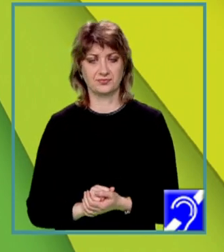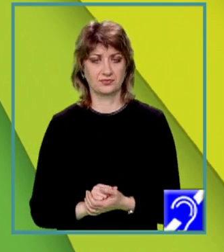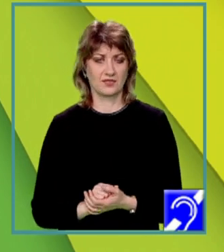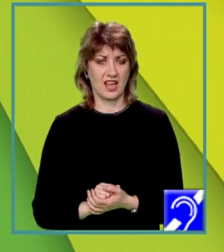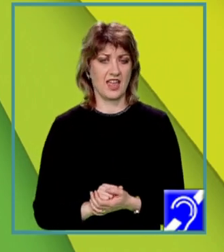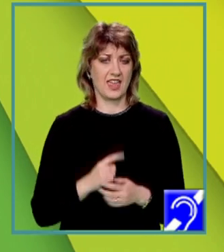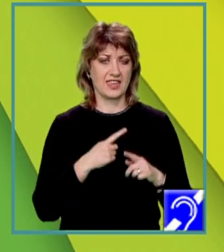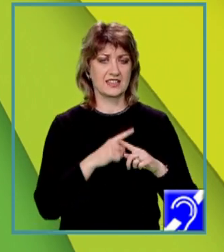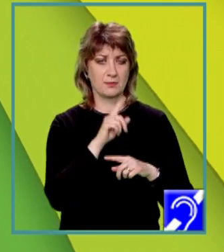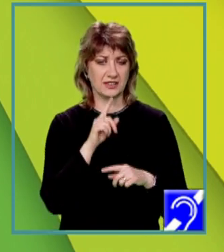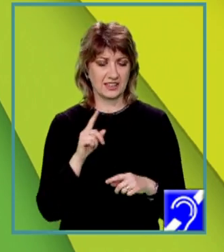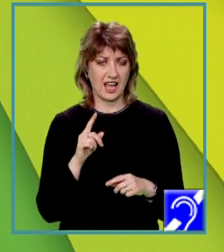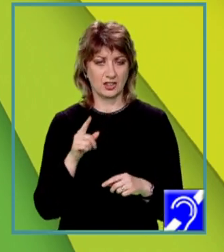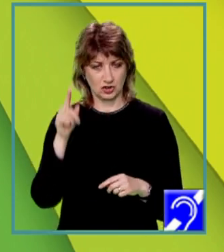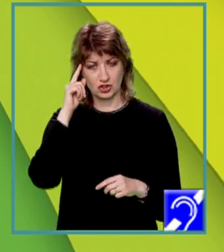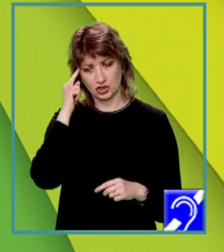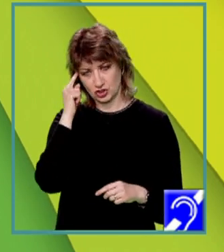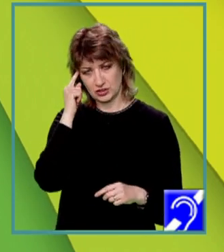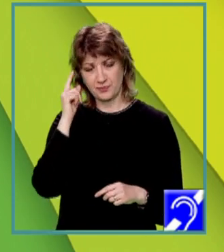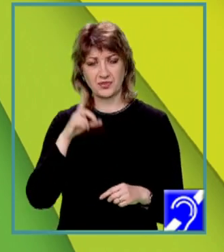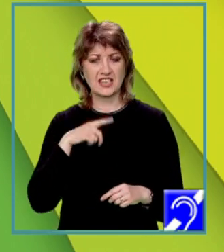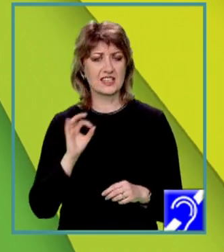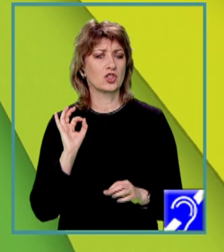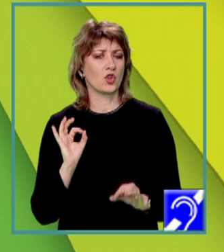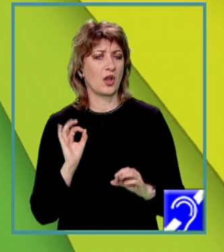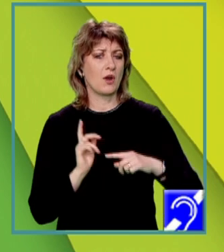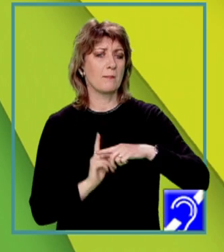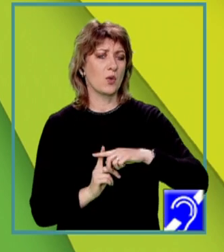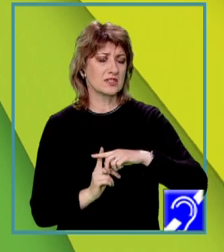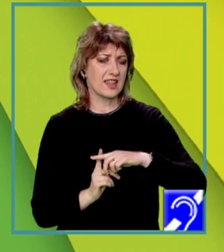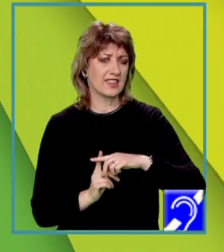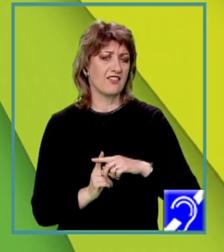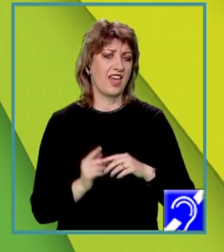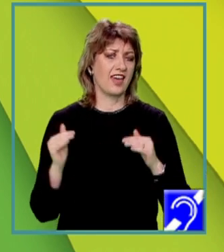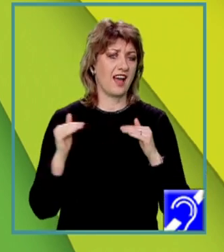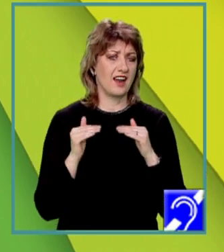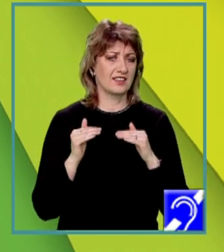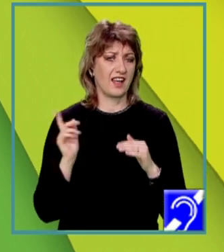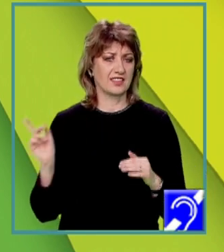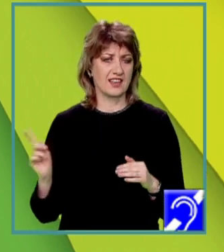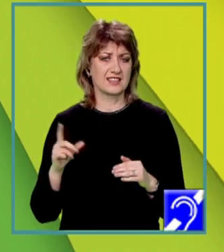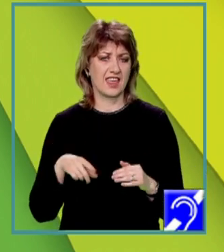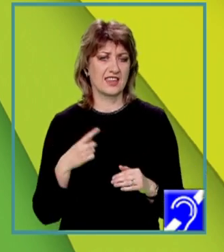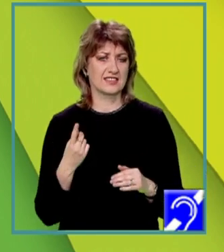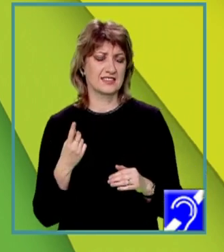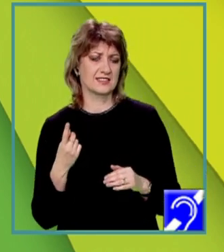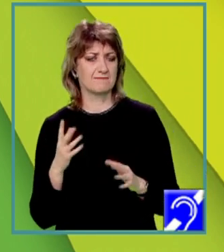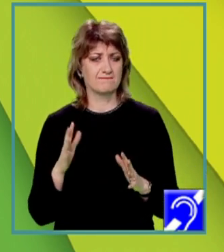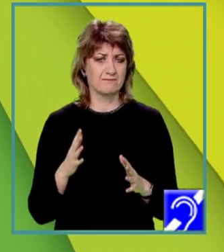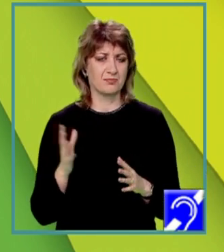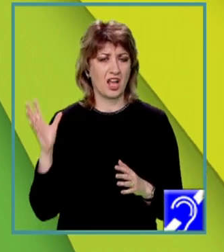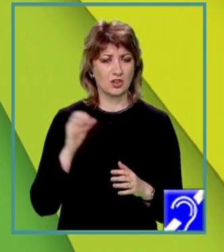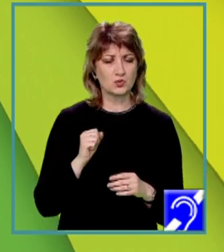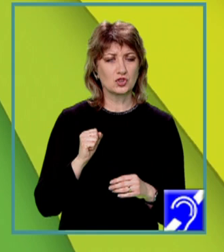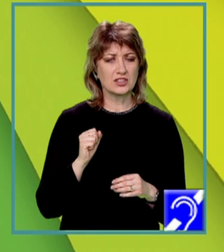x pătrat După cum știți este intotdeauna pozitiv și atunci egalitatea aceasta este imposibilă ceea ce ne duce la